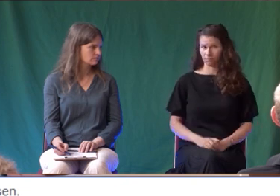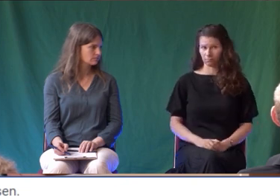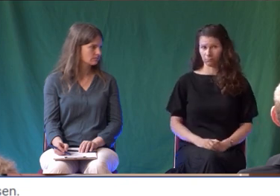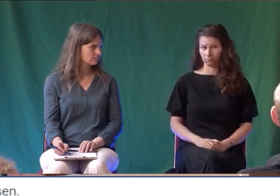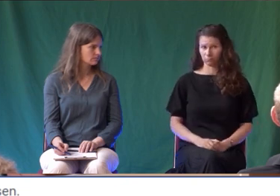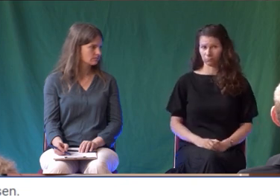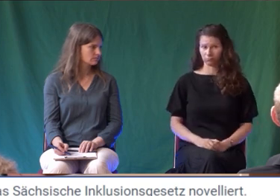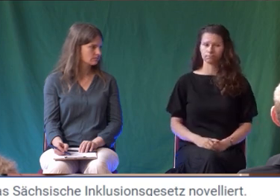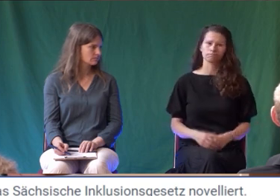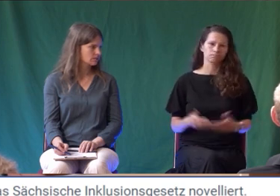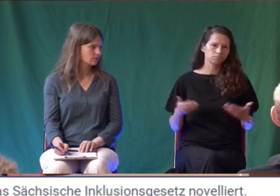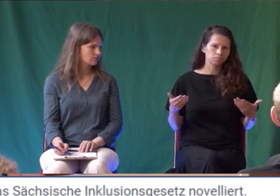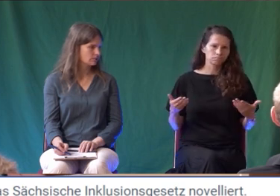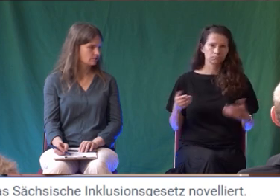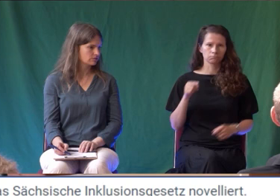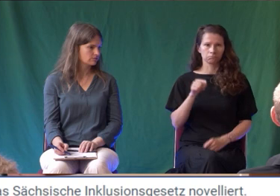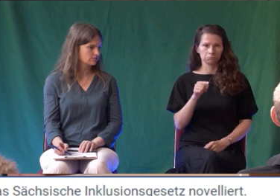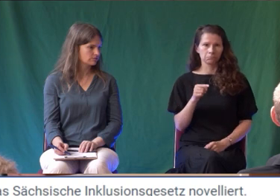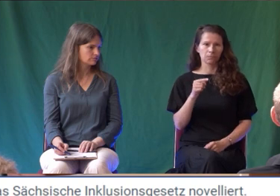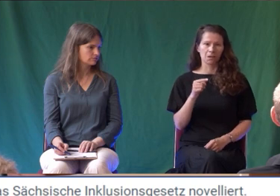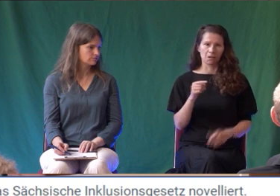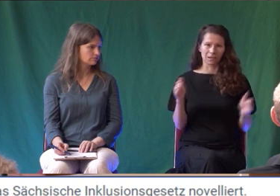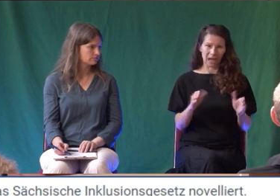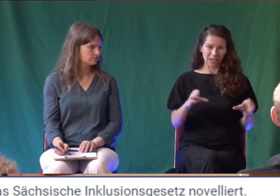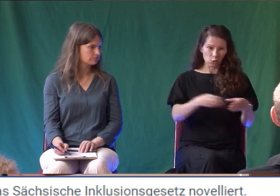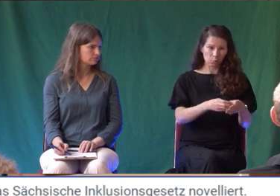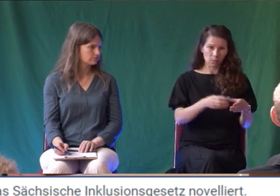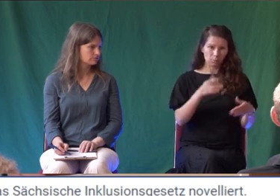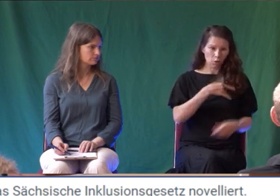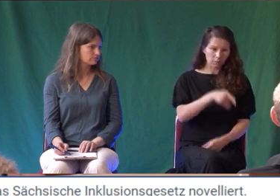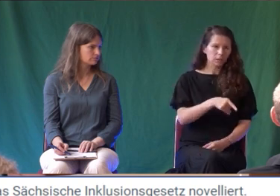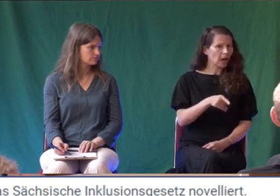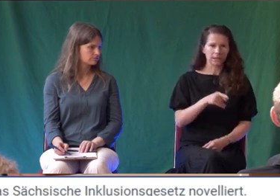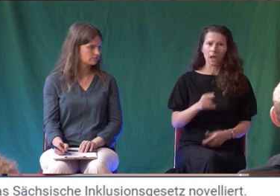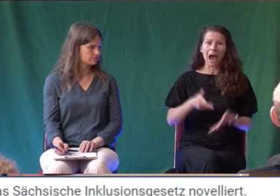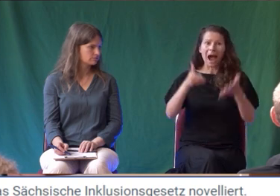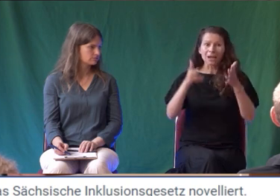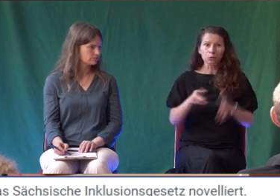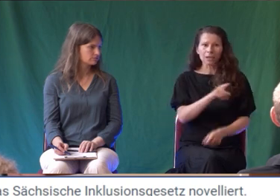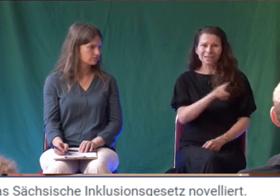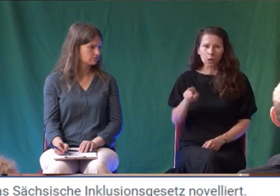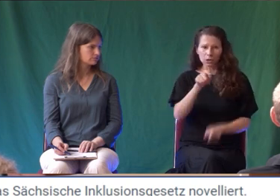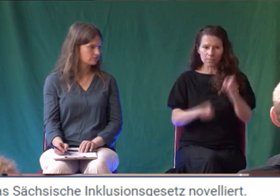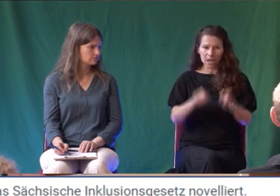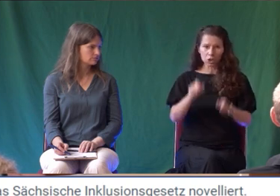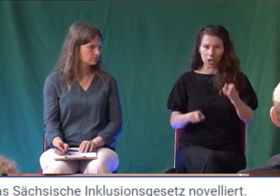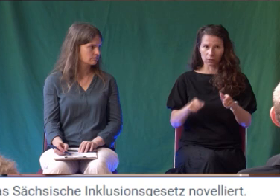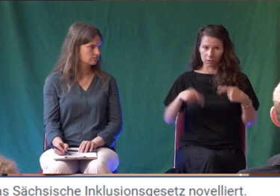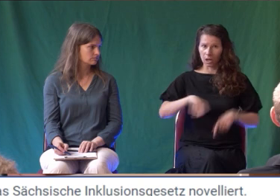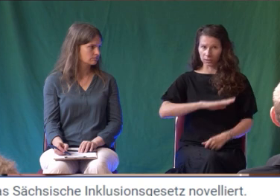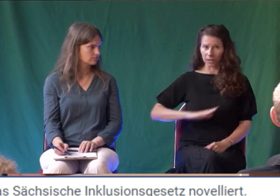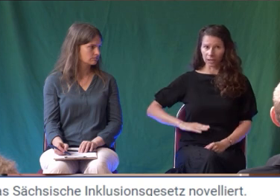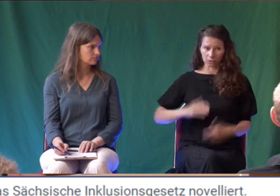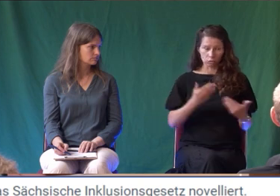ja eine irgendwie eine kleine Gruppe sondern es betrifft 800.000 Menschen so viele haben eine anerkannte Behinderung in